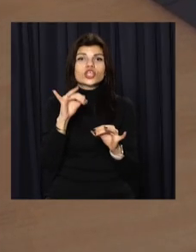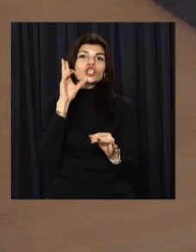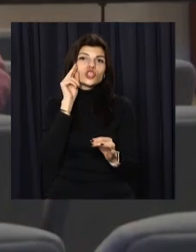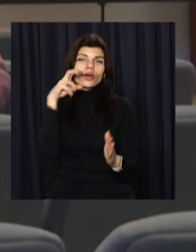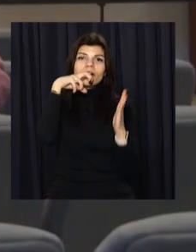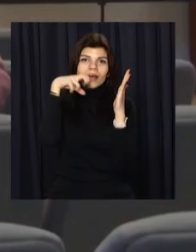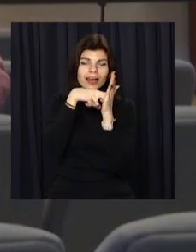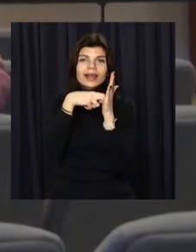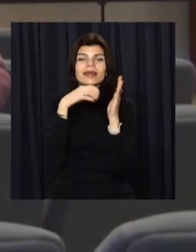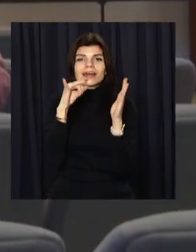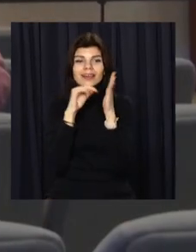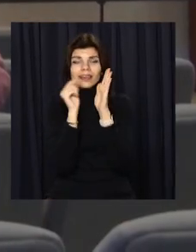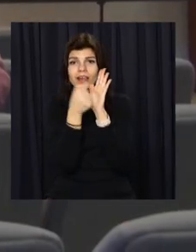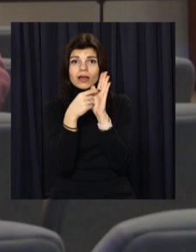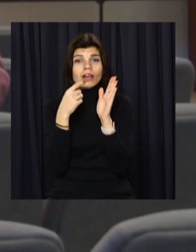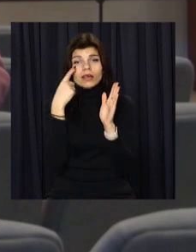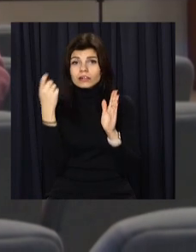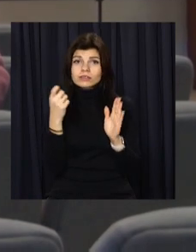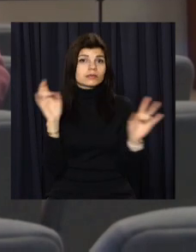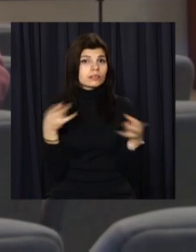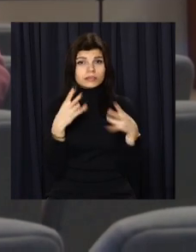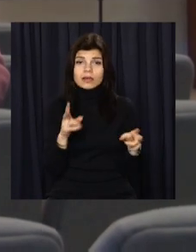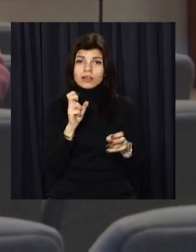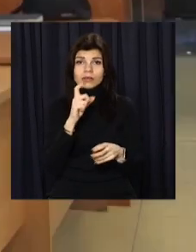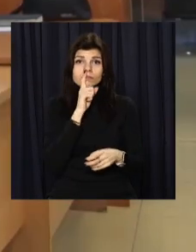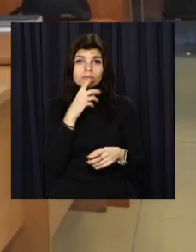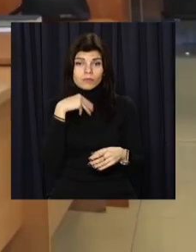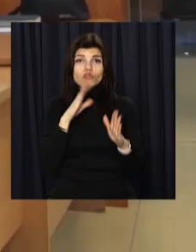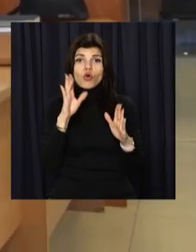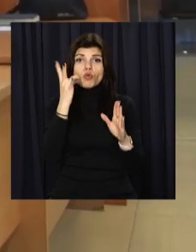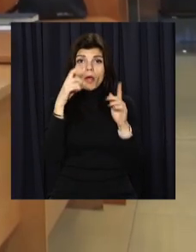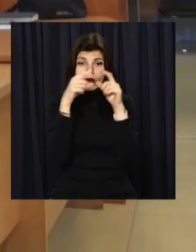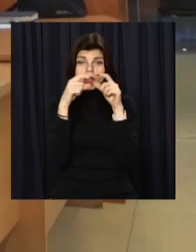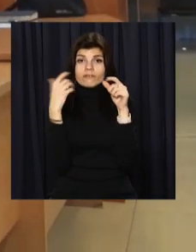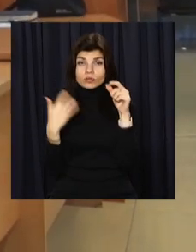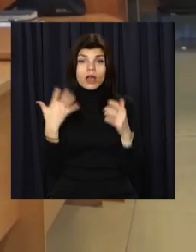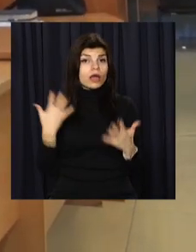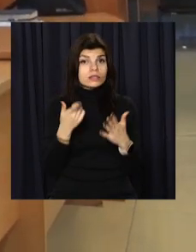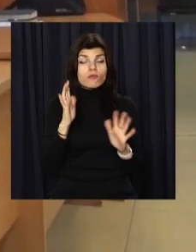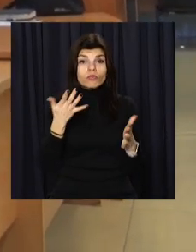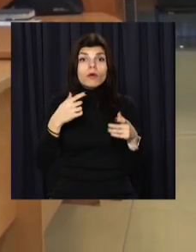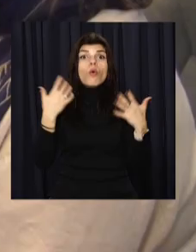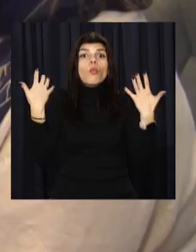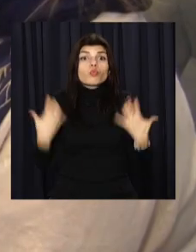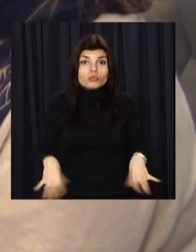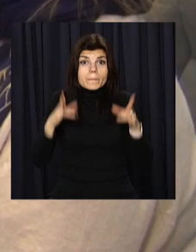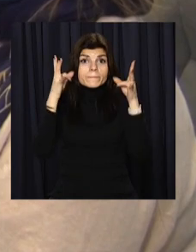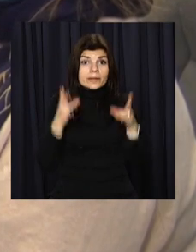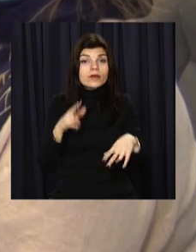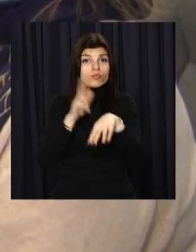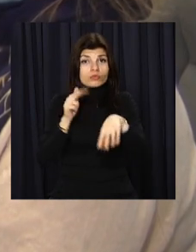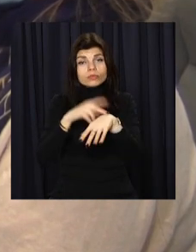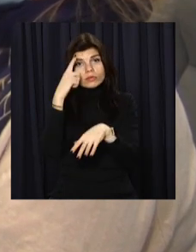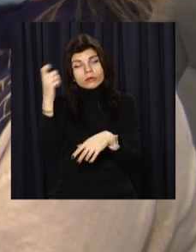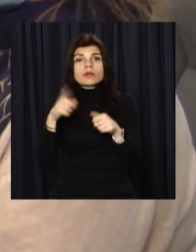аферистів, варто моментально звернутися до поліції. Якщо ж не вийшло, допомогу нададуть юристи. Для того, щоб заява була вірно